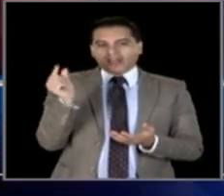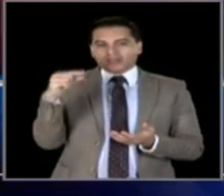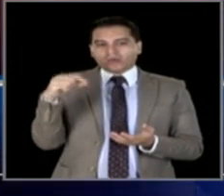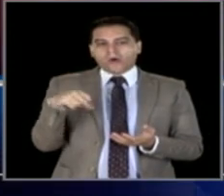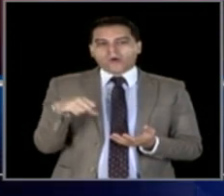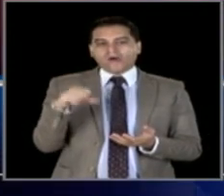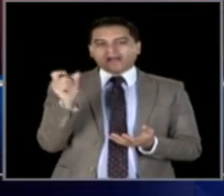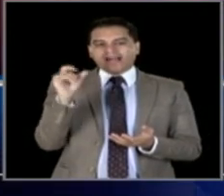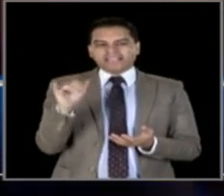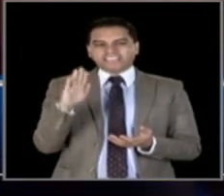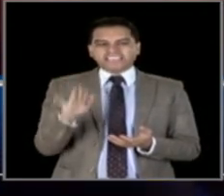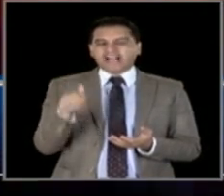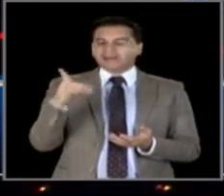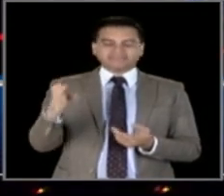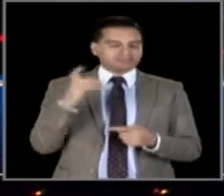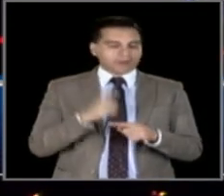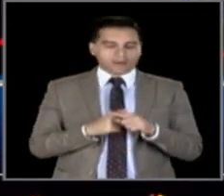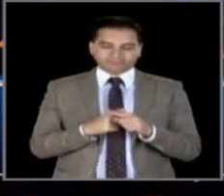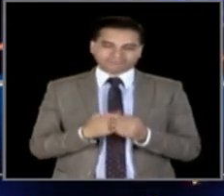هاردلك. إجابة خاطئة.